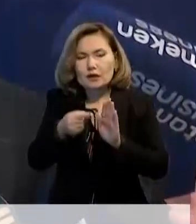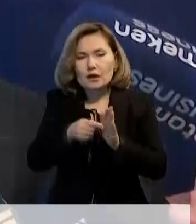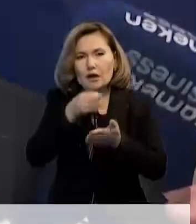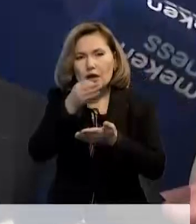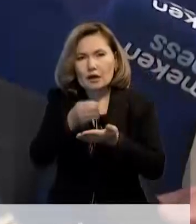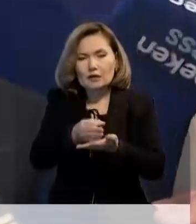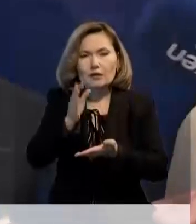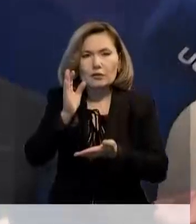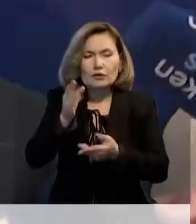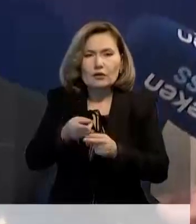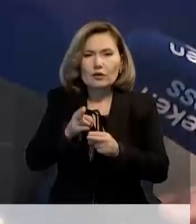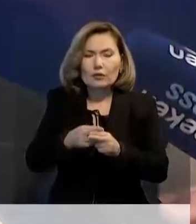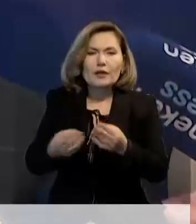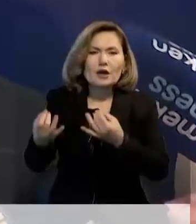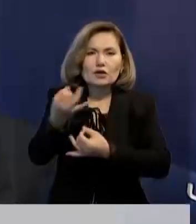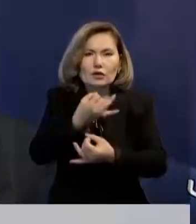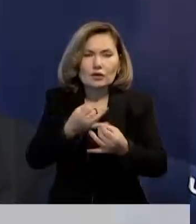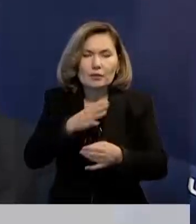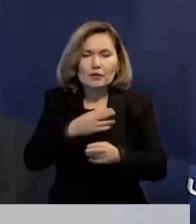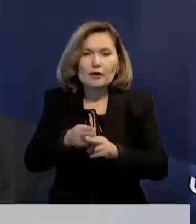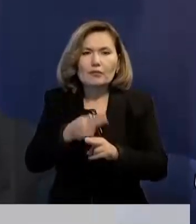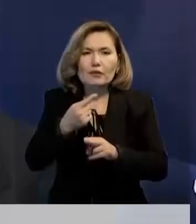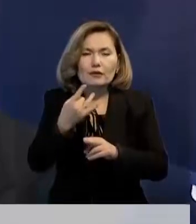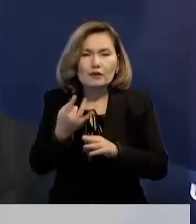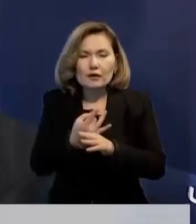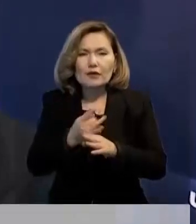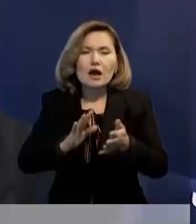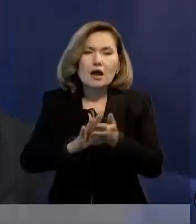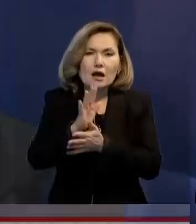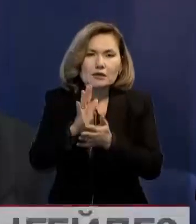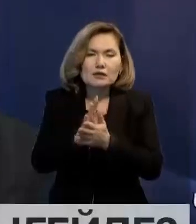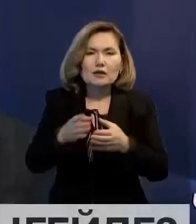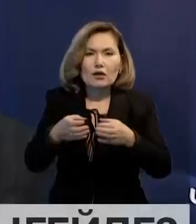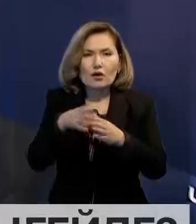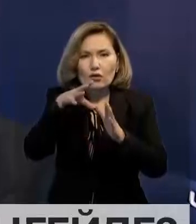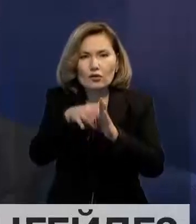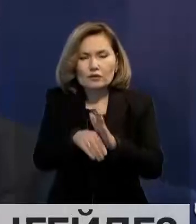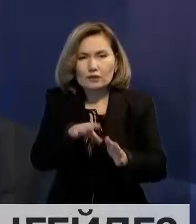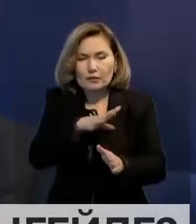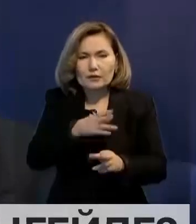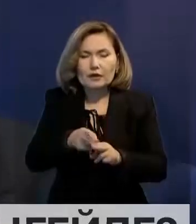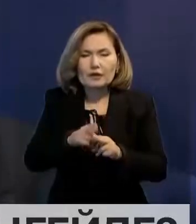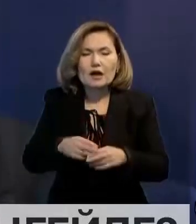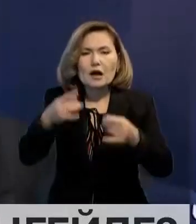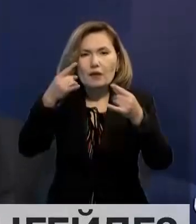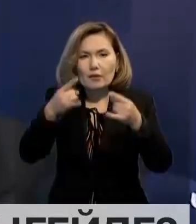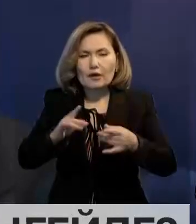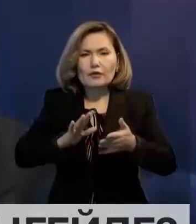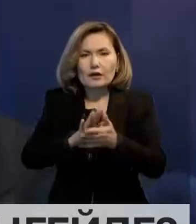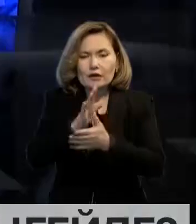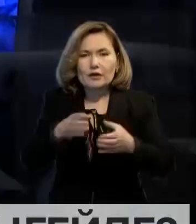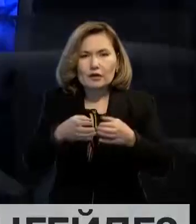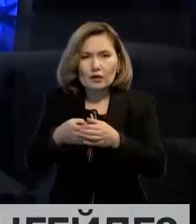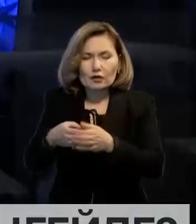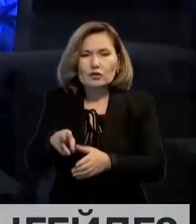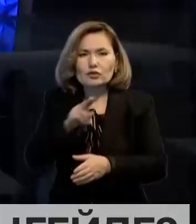пікірталастар, жалпы пікір алмасулар болады. Бірінші рет біз газетті қосып отырмыз бұған. Жалпы медианың барлық салаларын қамтуға